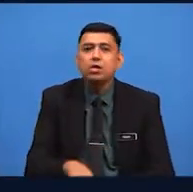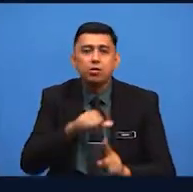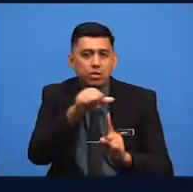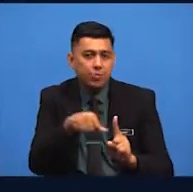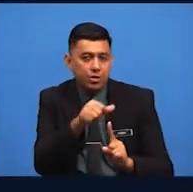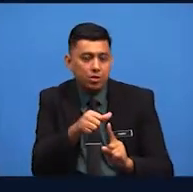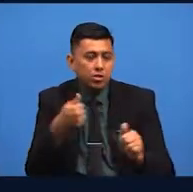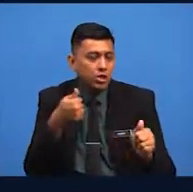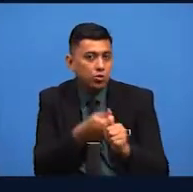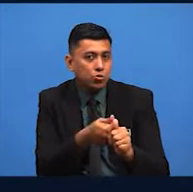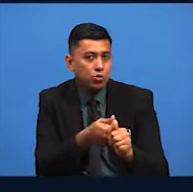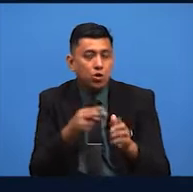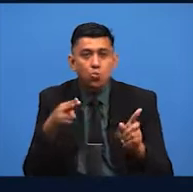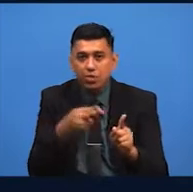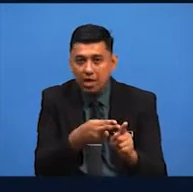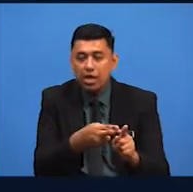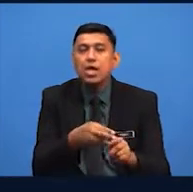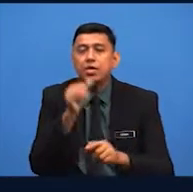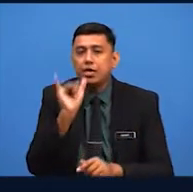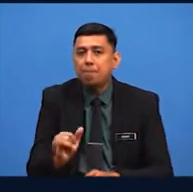beliau mengikut urutan yang betul.